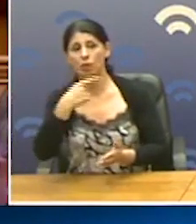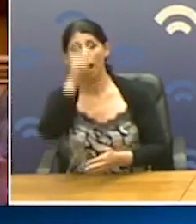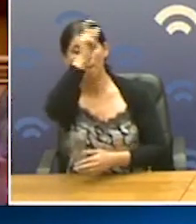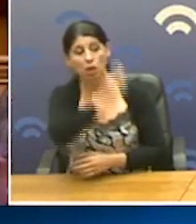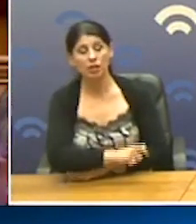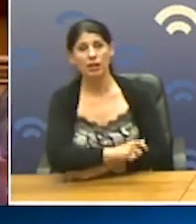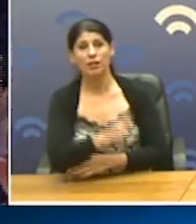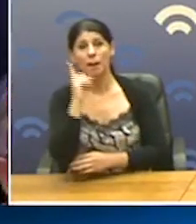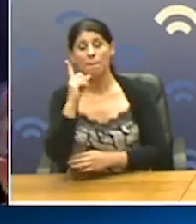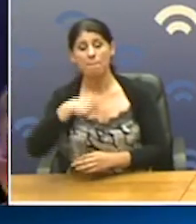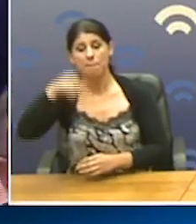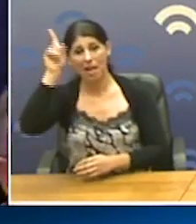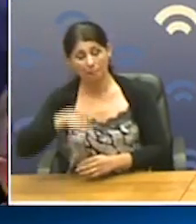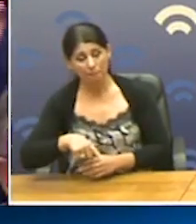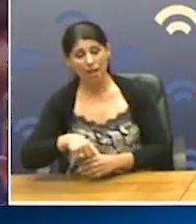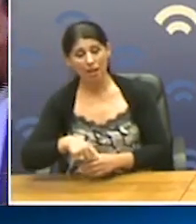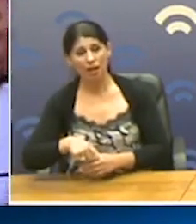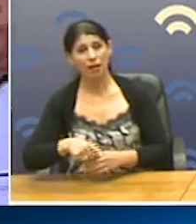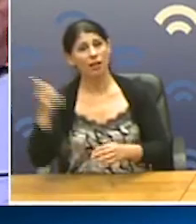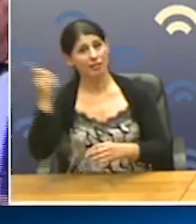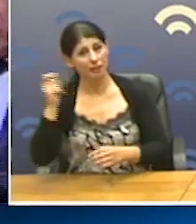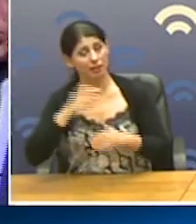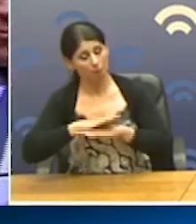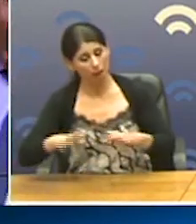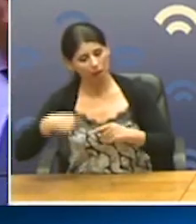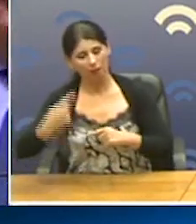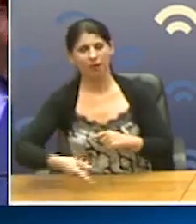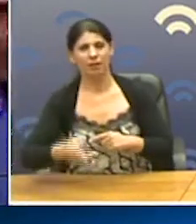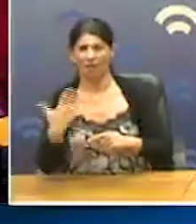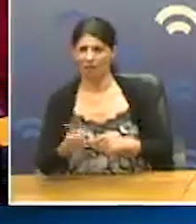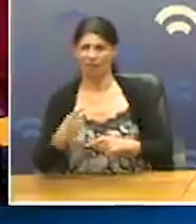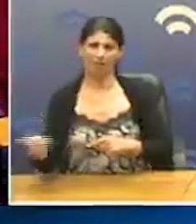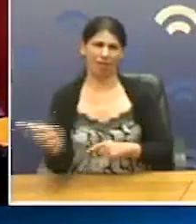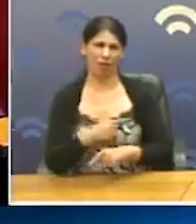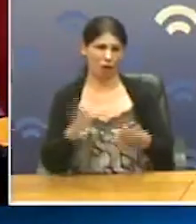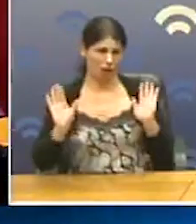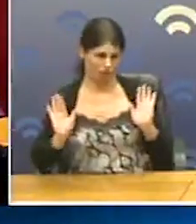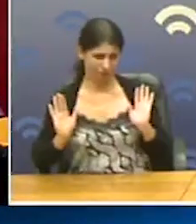εσάς μία μέρα αφού του βγει στη σύνταξη. Υπάρχει, νομίζω, μια διαφορά.